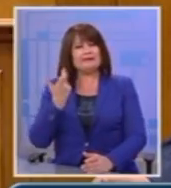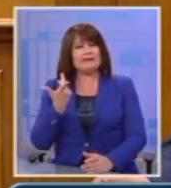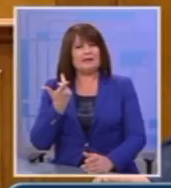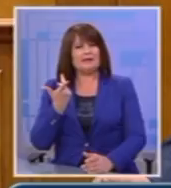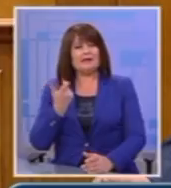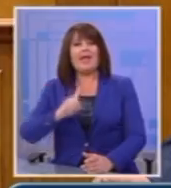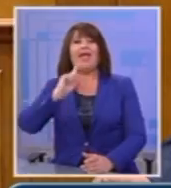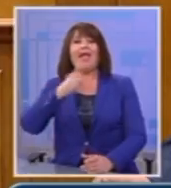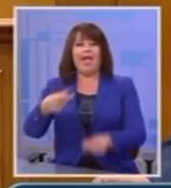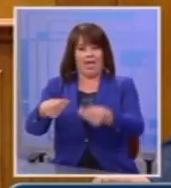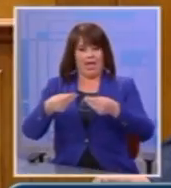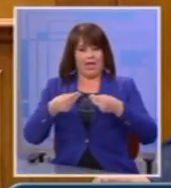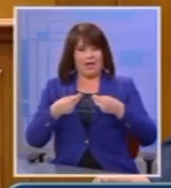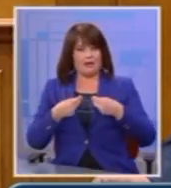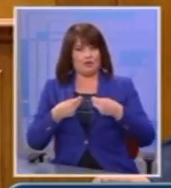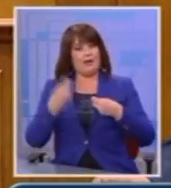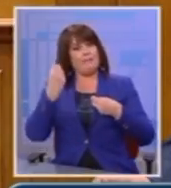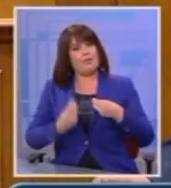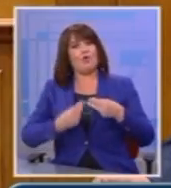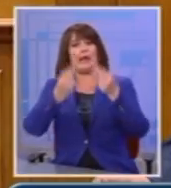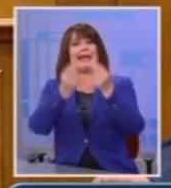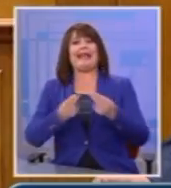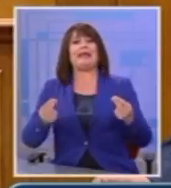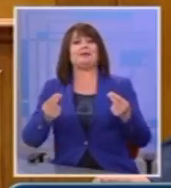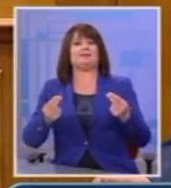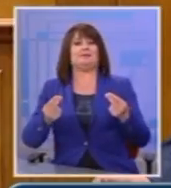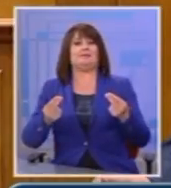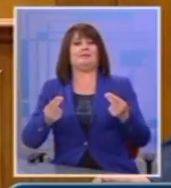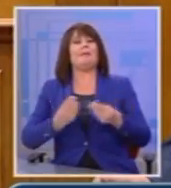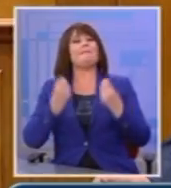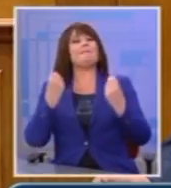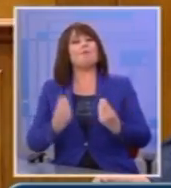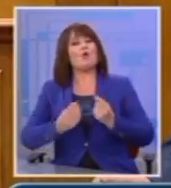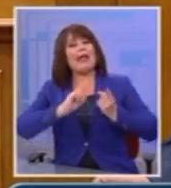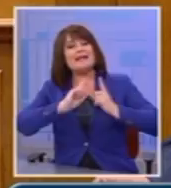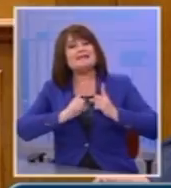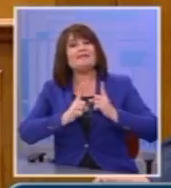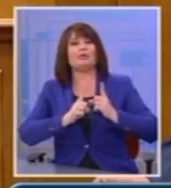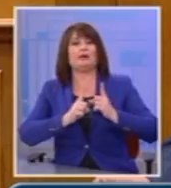ως εντολή για μια καλύτερη λύση, για μια καλύτερη συμφωνία,